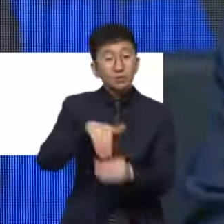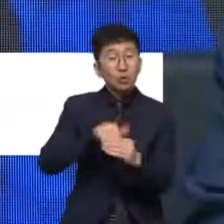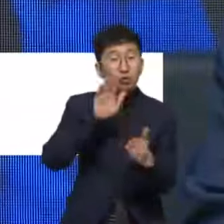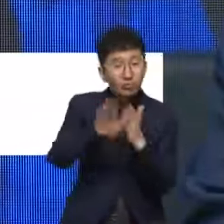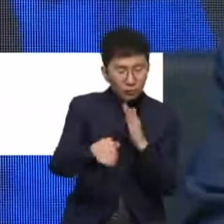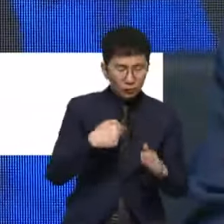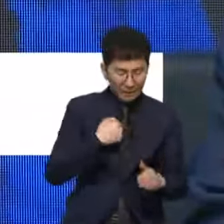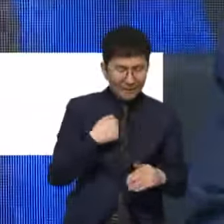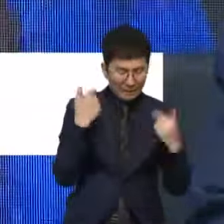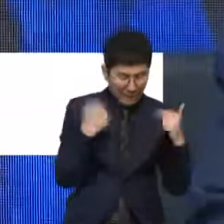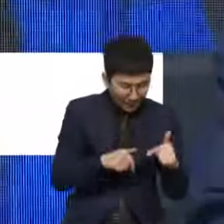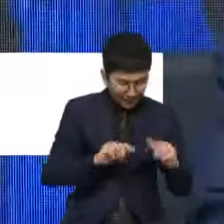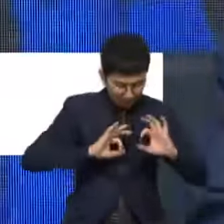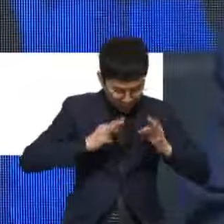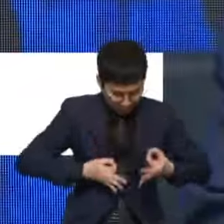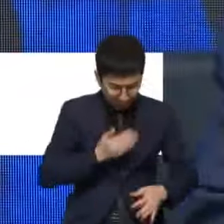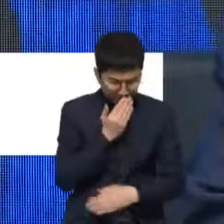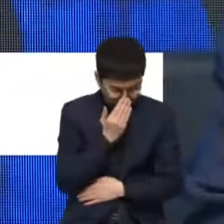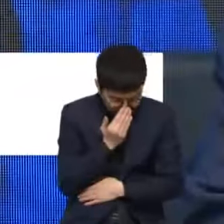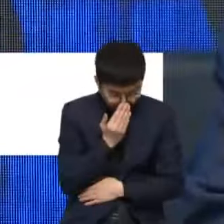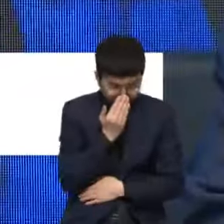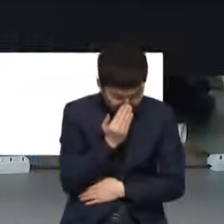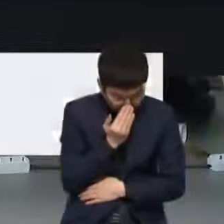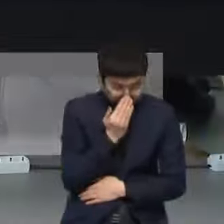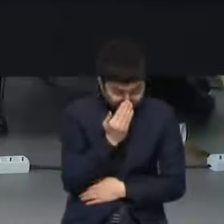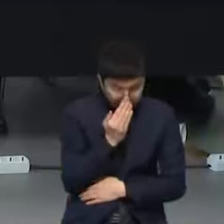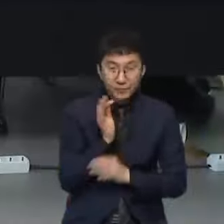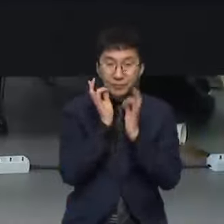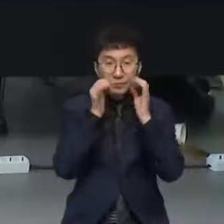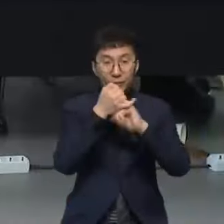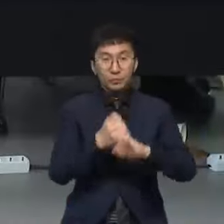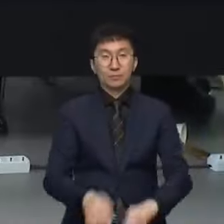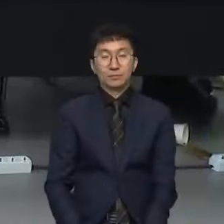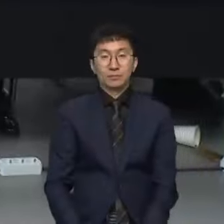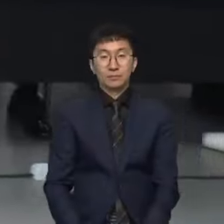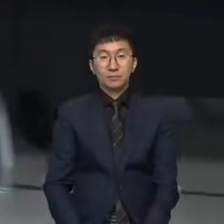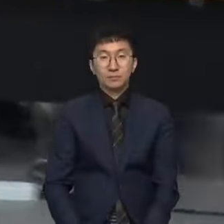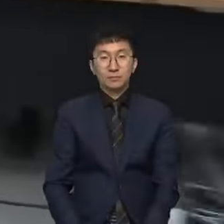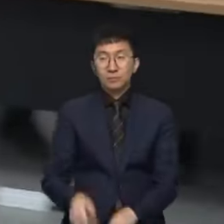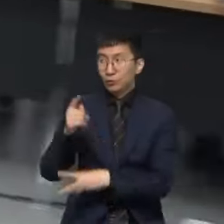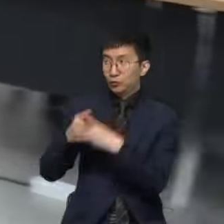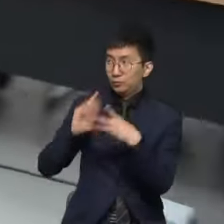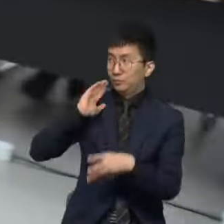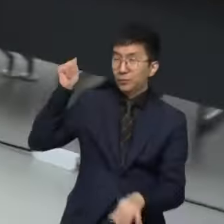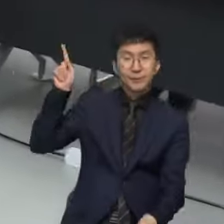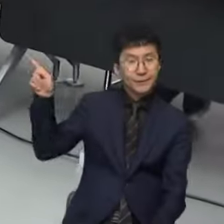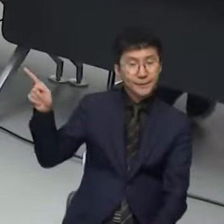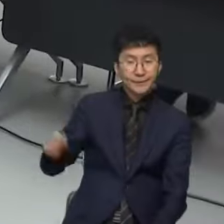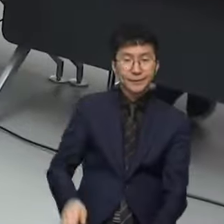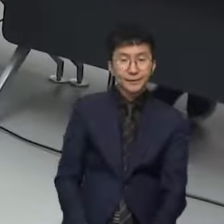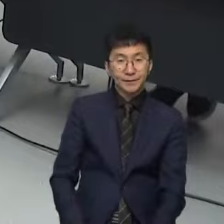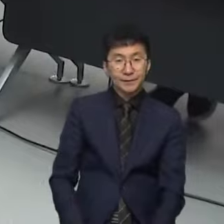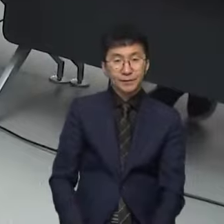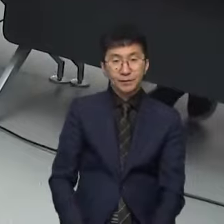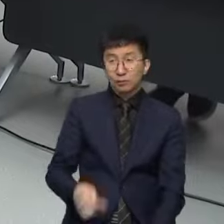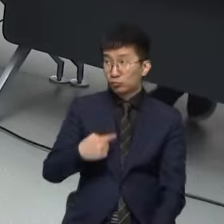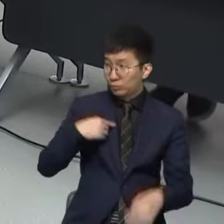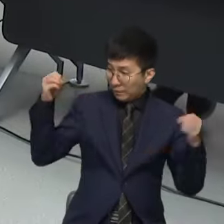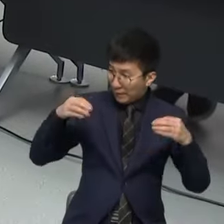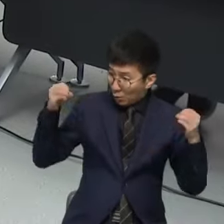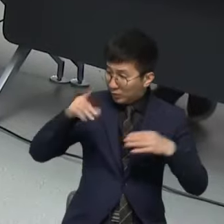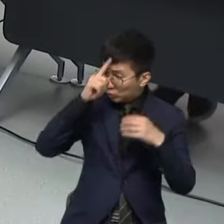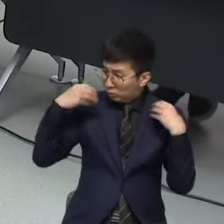늘 낮고 겸손한 자세로 지도부는 그러면서도 윤석열 대통령을 향해 야당과 논의하며 국정